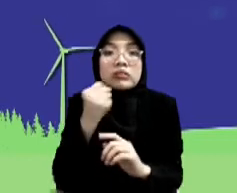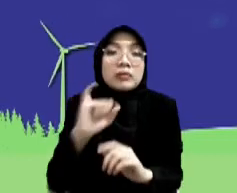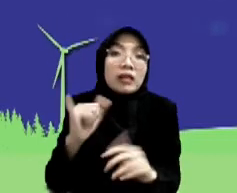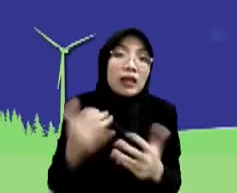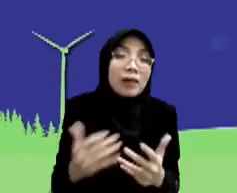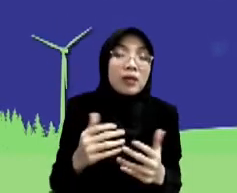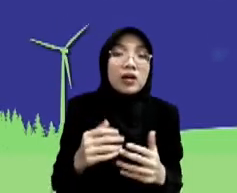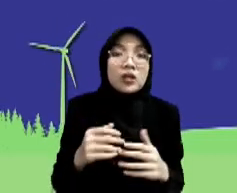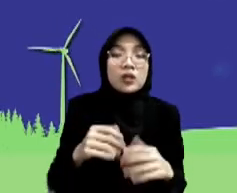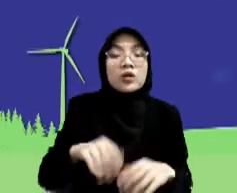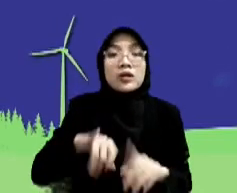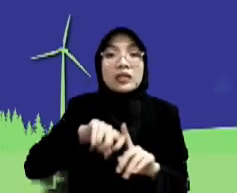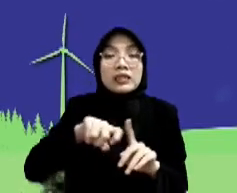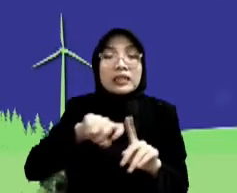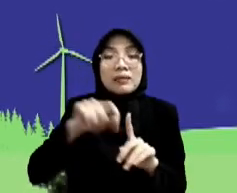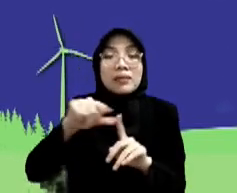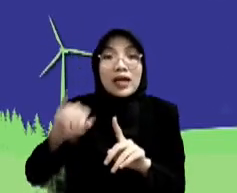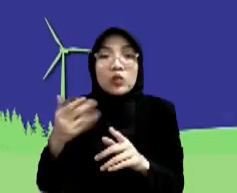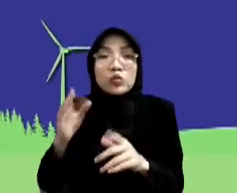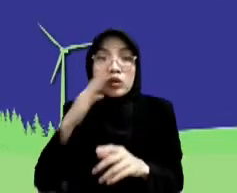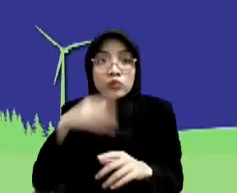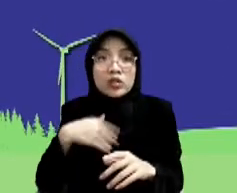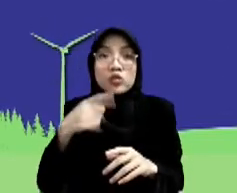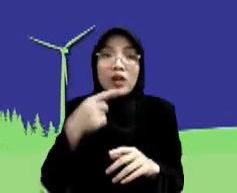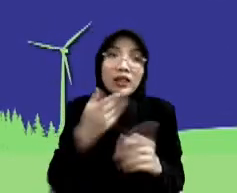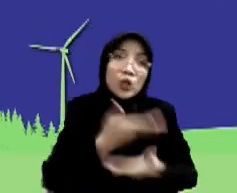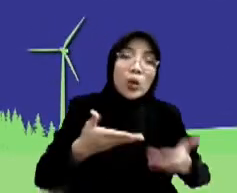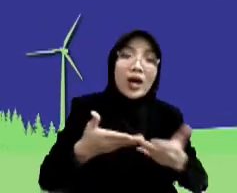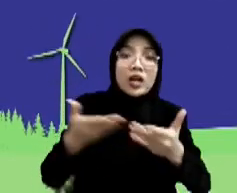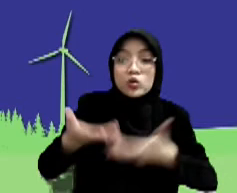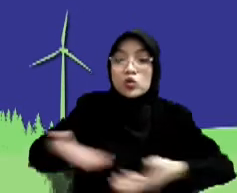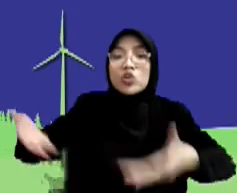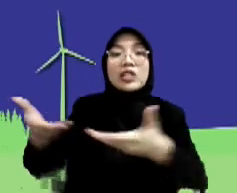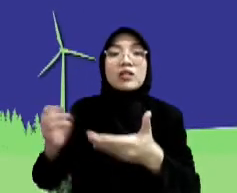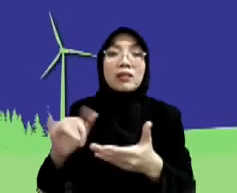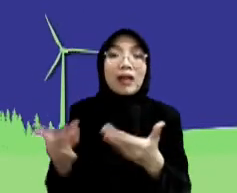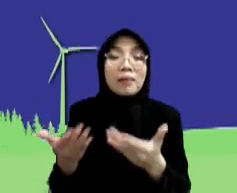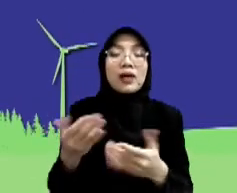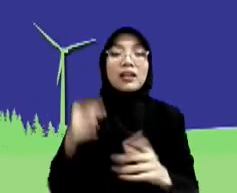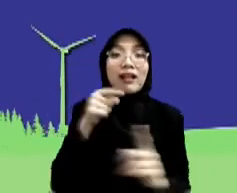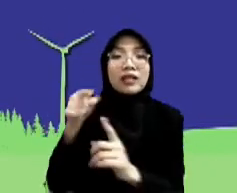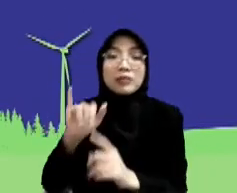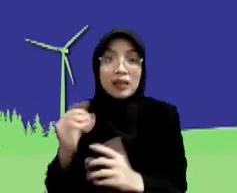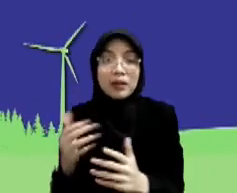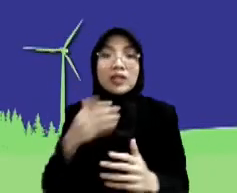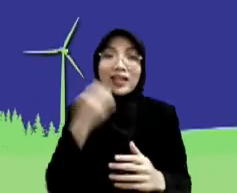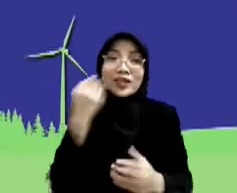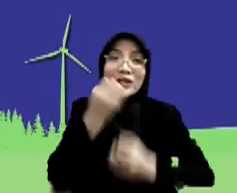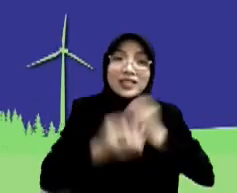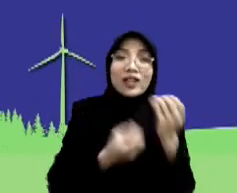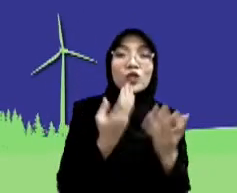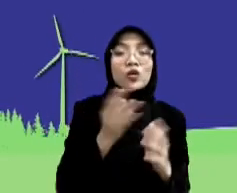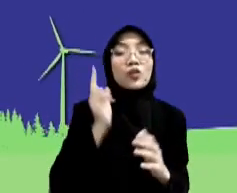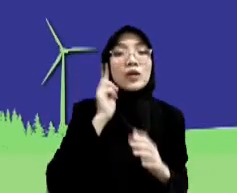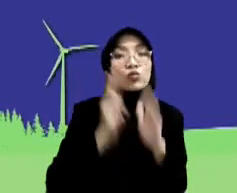kp-kp yang terkait dengan eh sosial eh dan lingkungan seperti itu jadi ee akhirnya menjadi tadi Mungkin disampaikan berulang kali oleh buuni ee